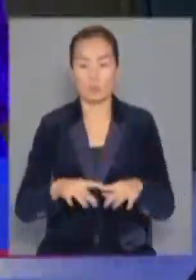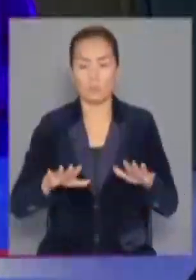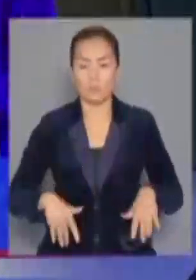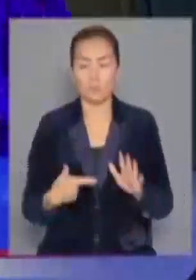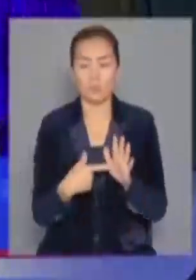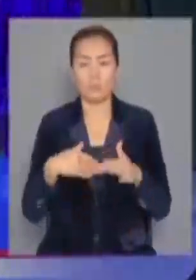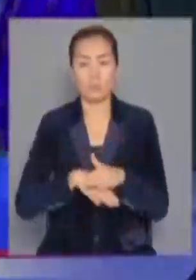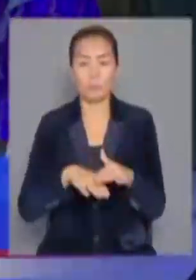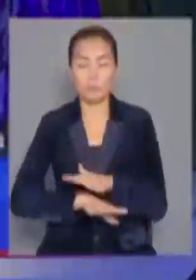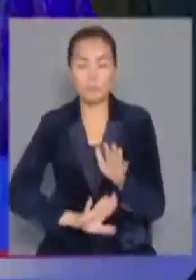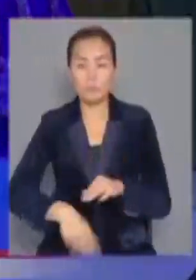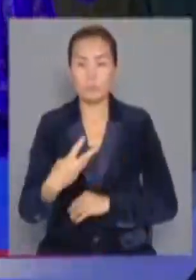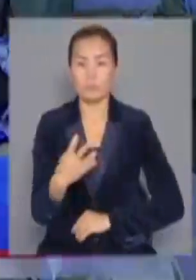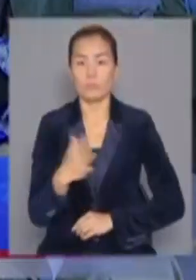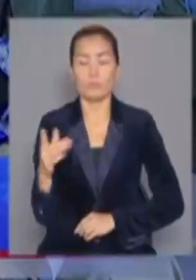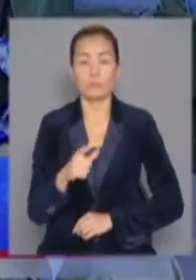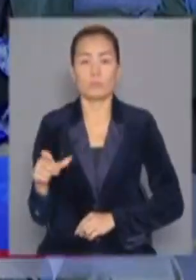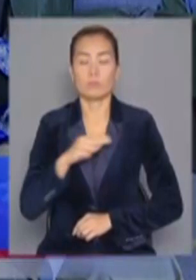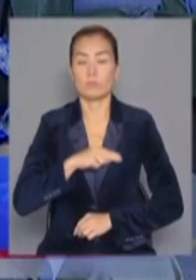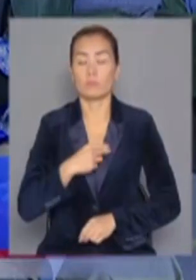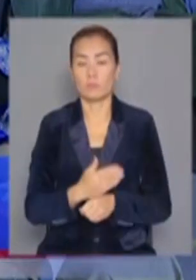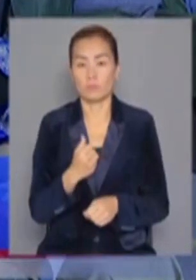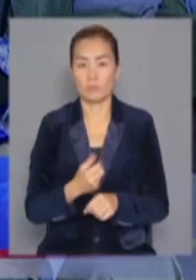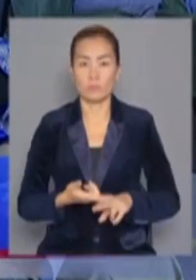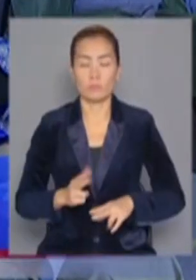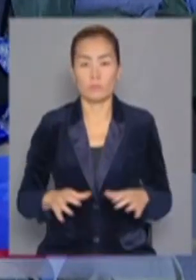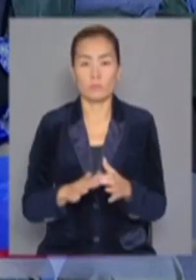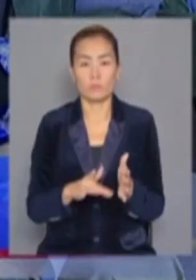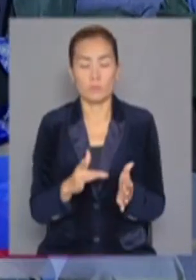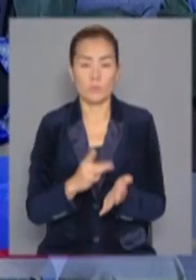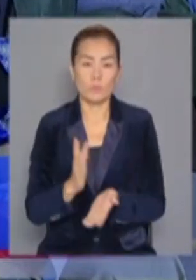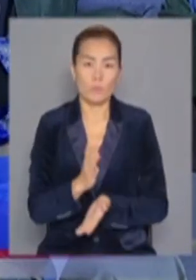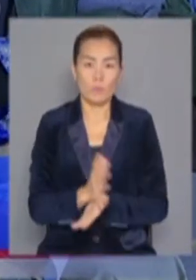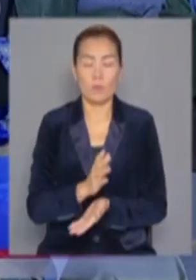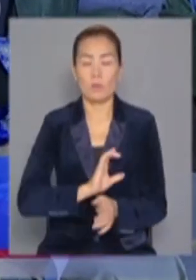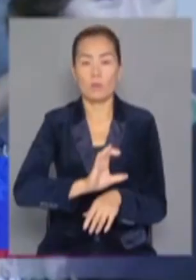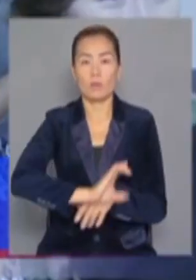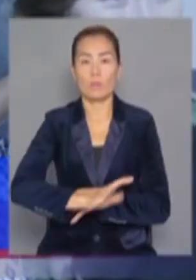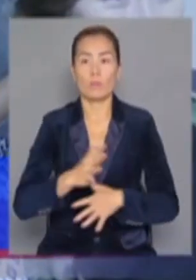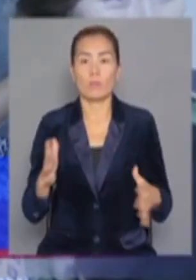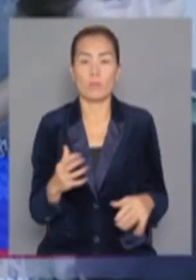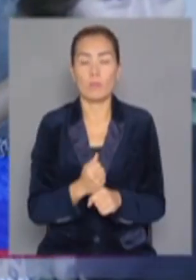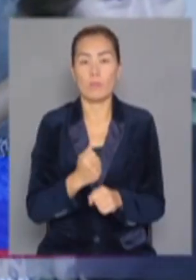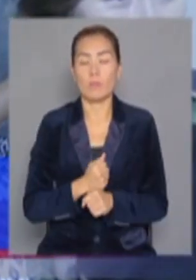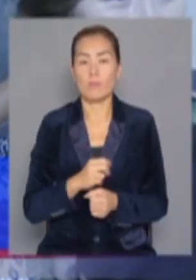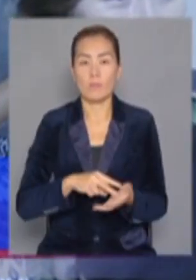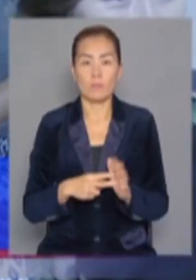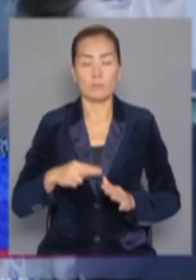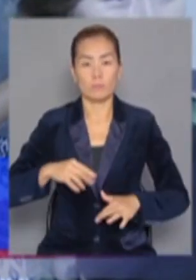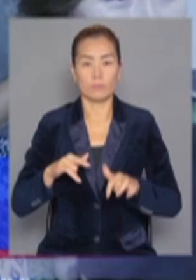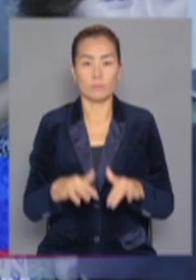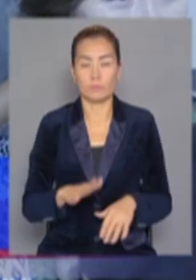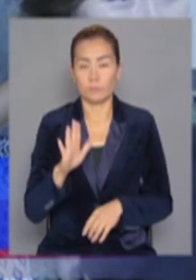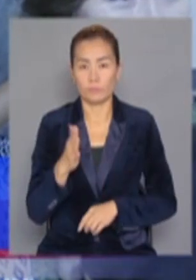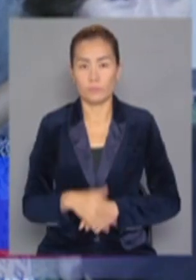7 почта торабында 30-ға жуық адам еңбек етеді. Олар газет, журнал, хат-хабар тасымалдаумен және екінші деңгейлік банк жұмыстарын үйлестіріп